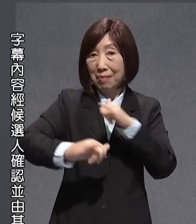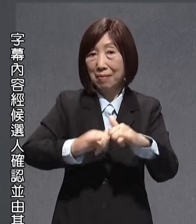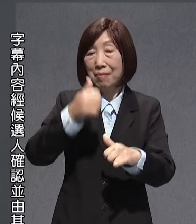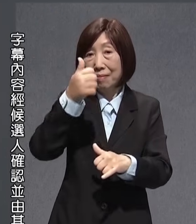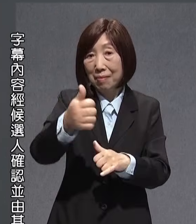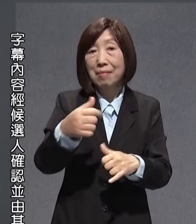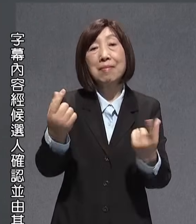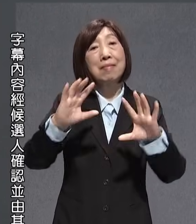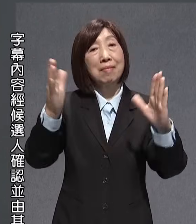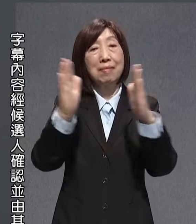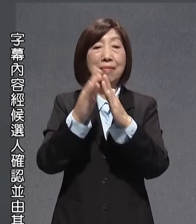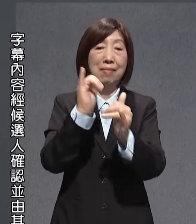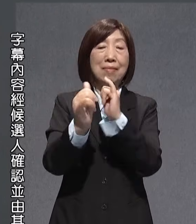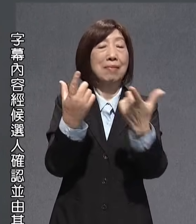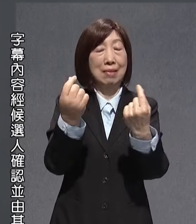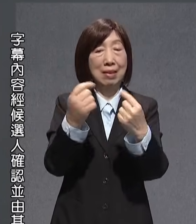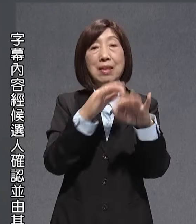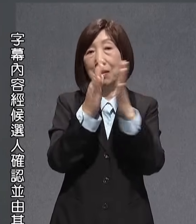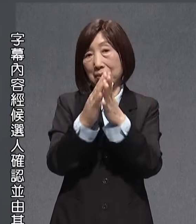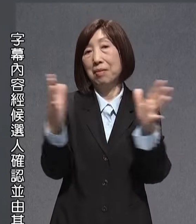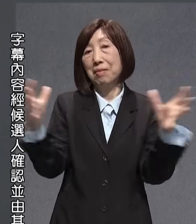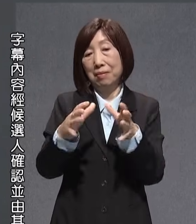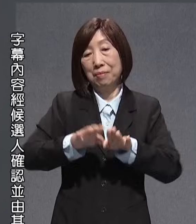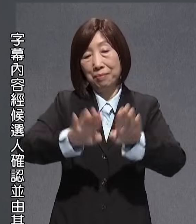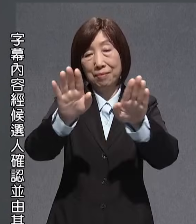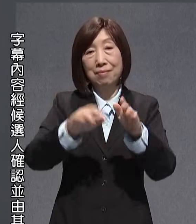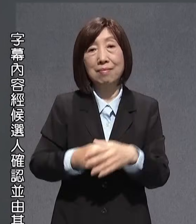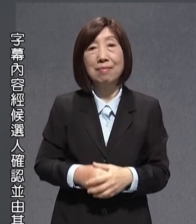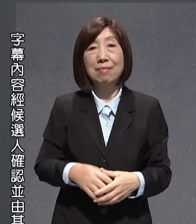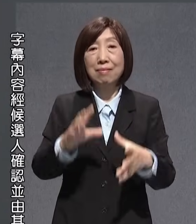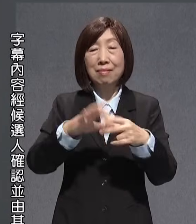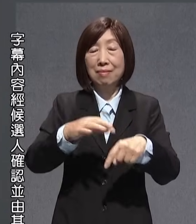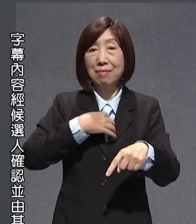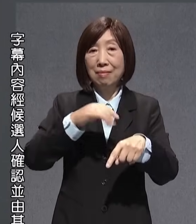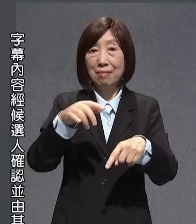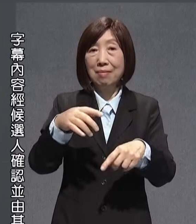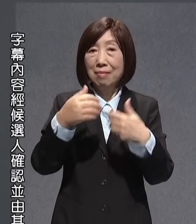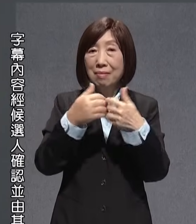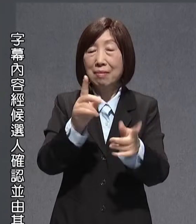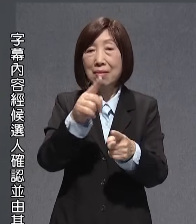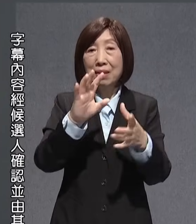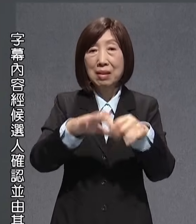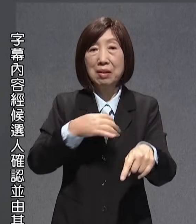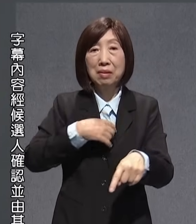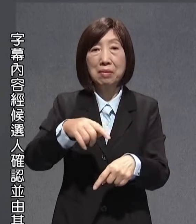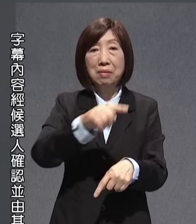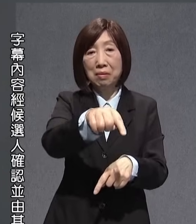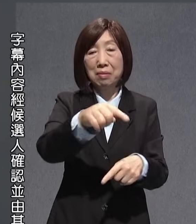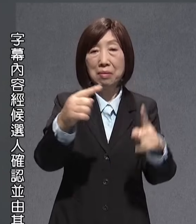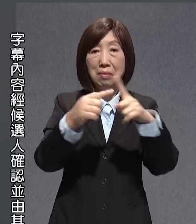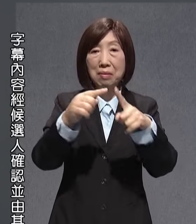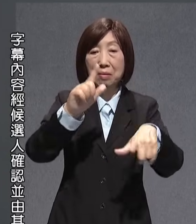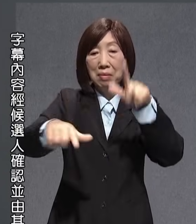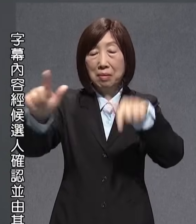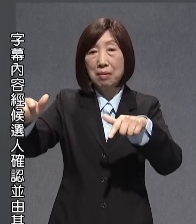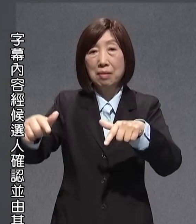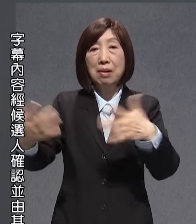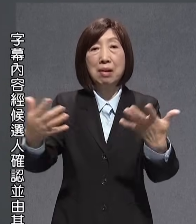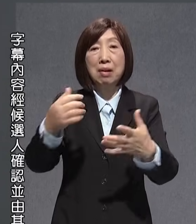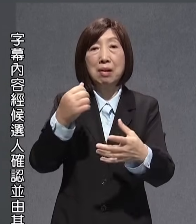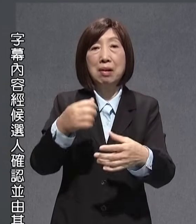国家社会也会跟着好。所以我们不应该因为社经地位的不同造